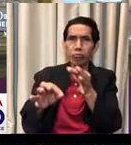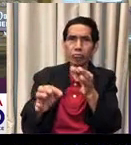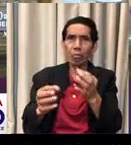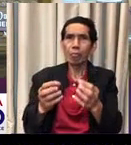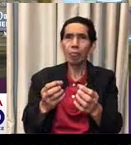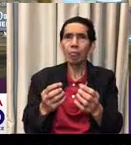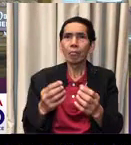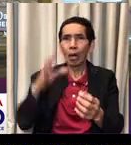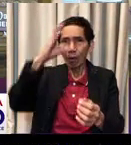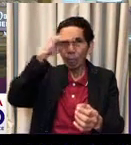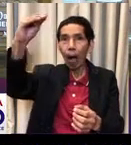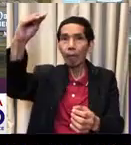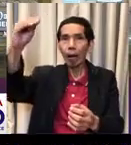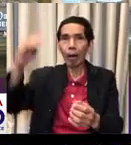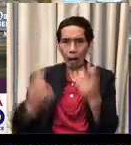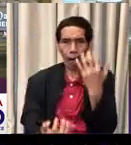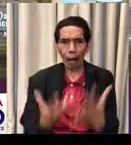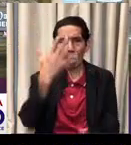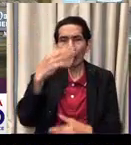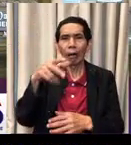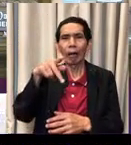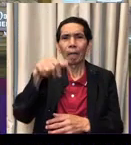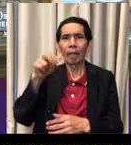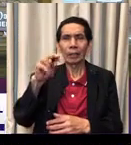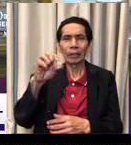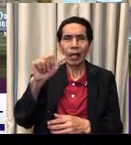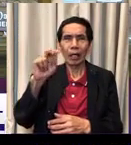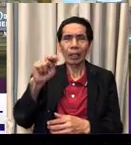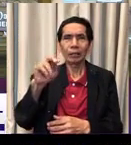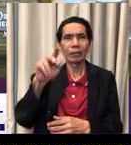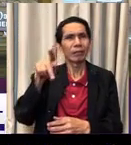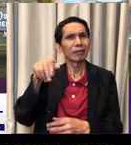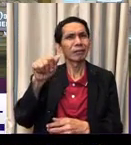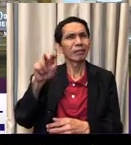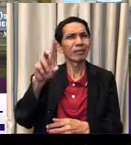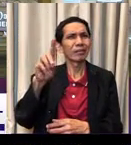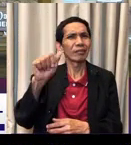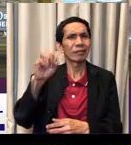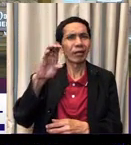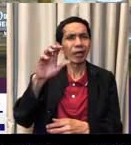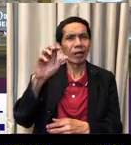mama. Doon sa Pandakan. Ha?